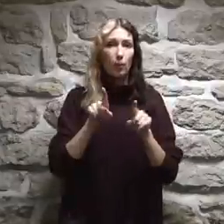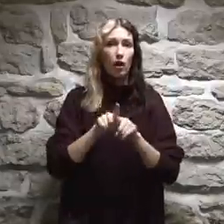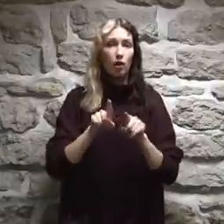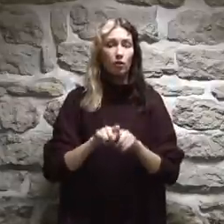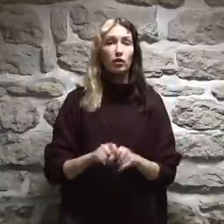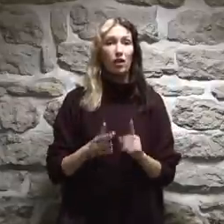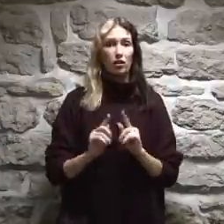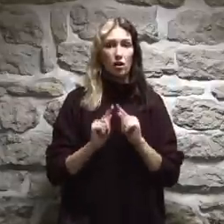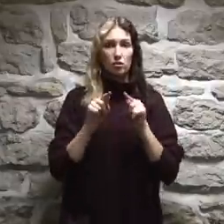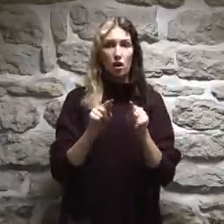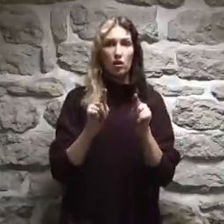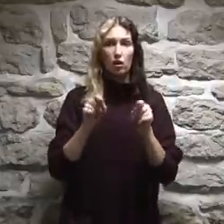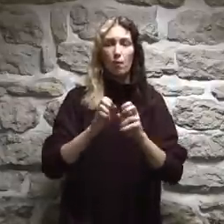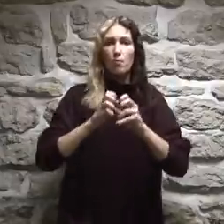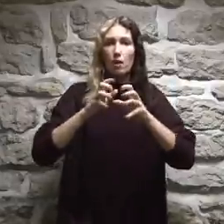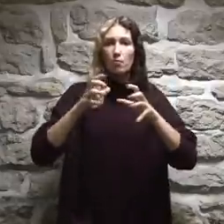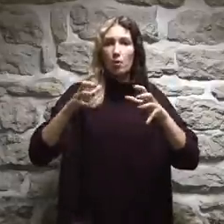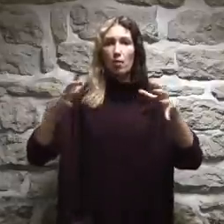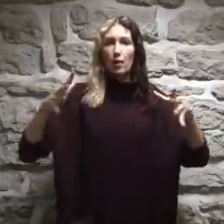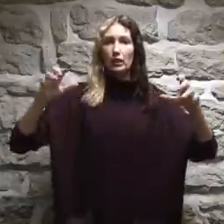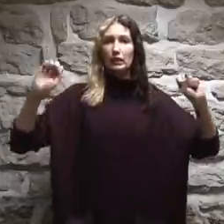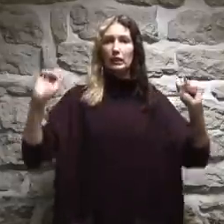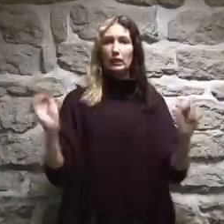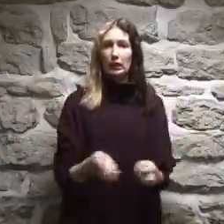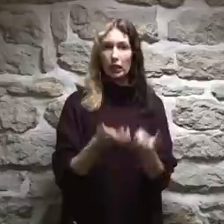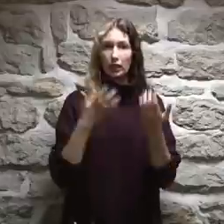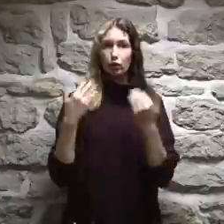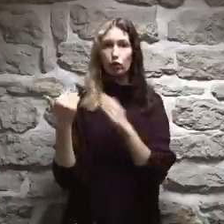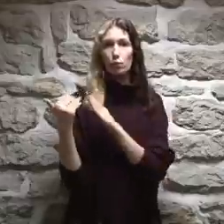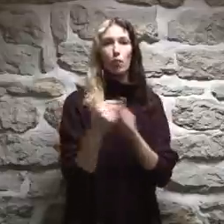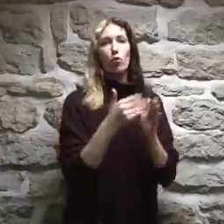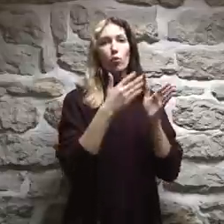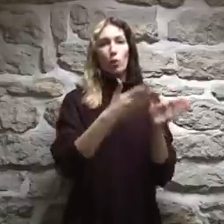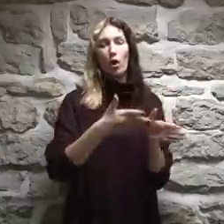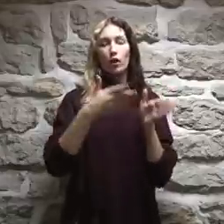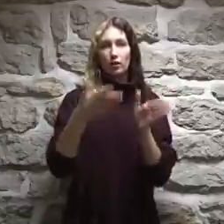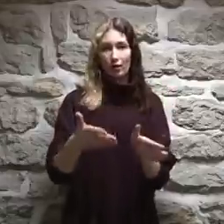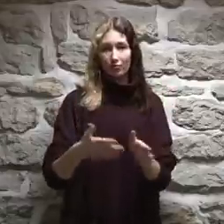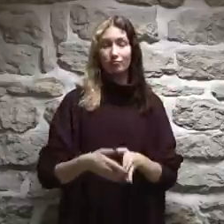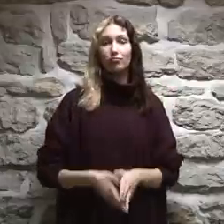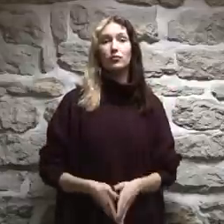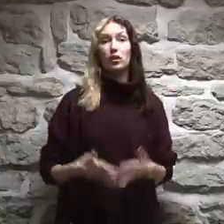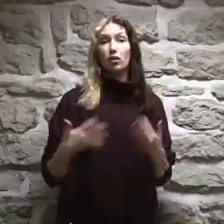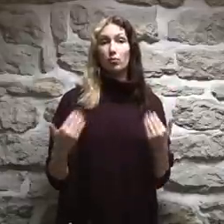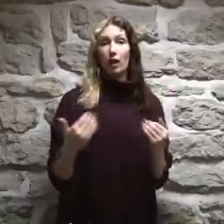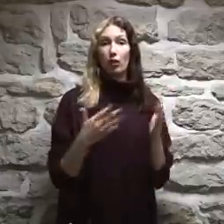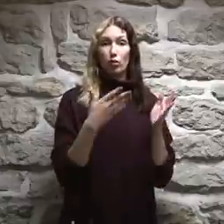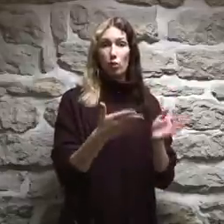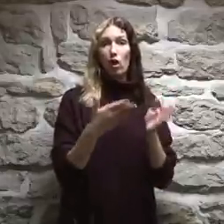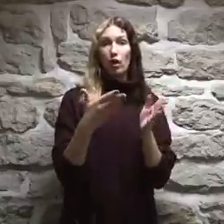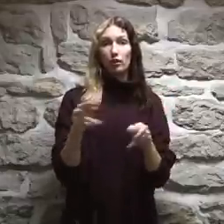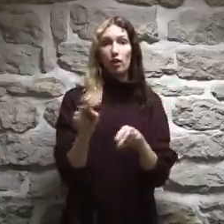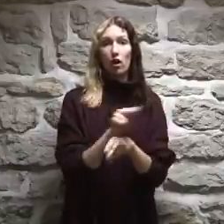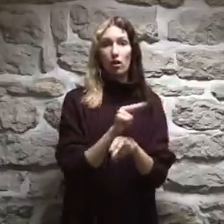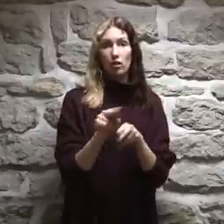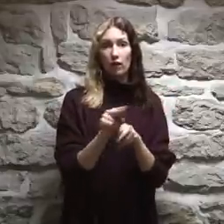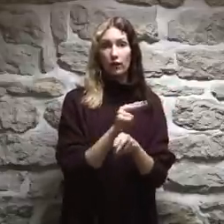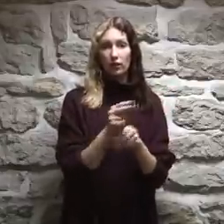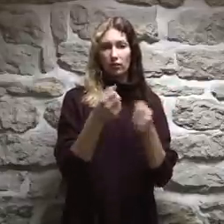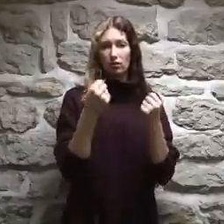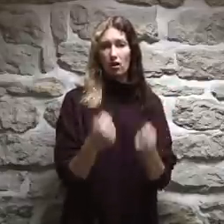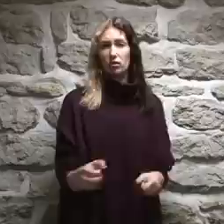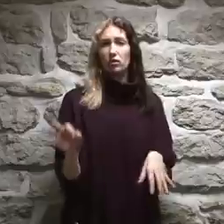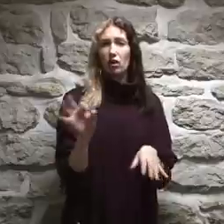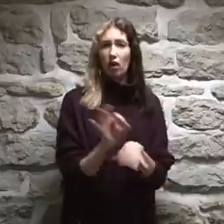mis on väga suur, on jõudnud ka haiglatesse, nii et haiglaravil olevate